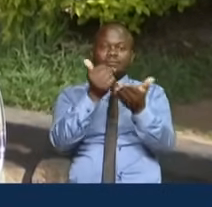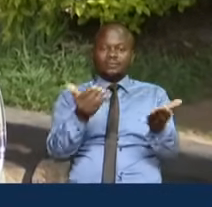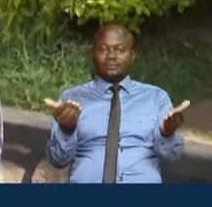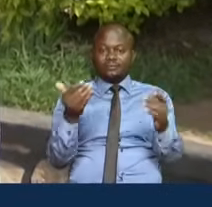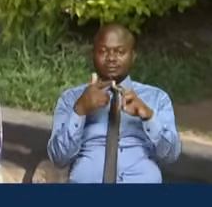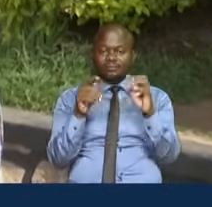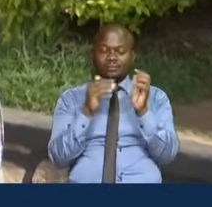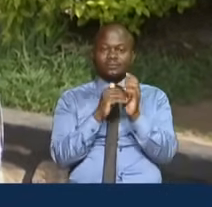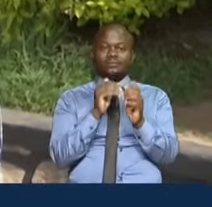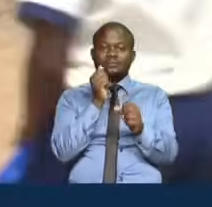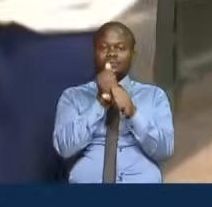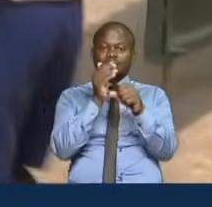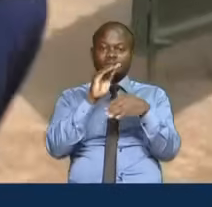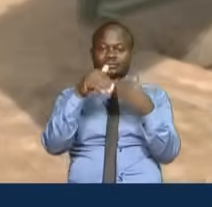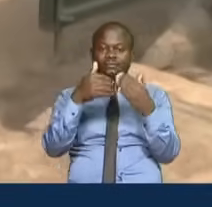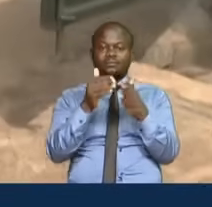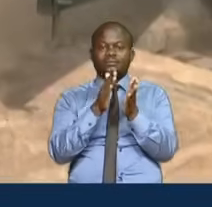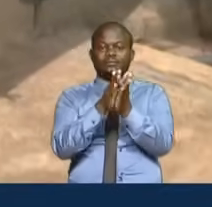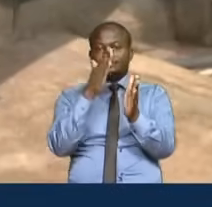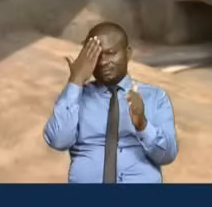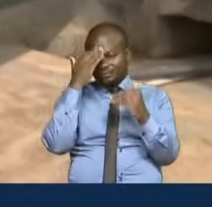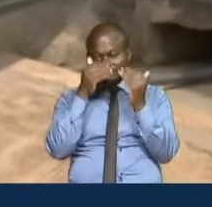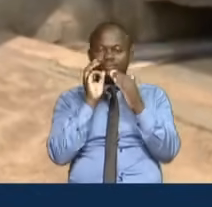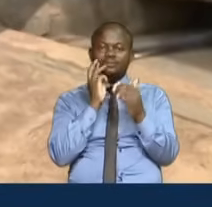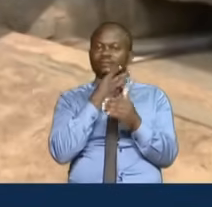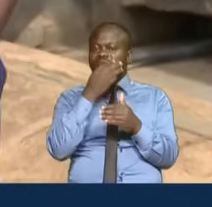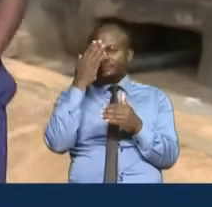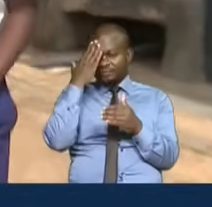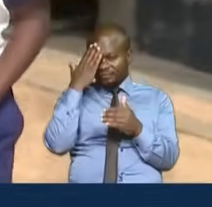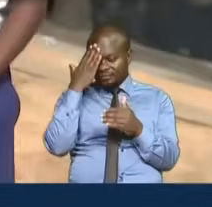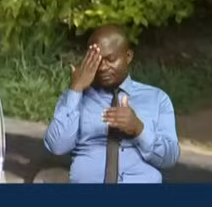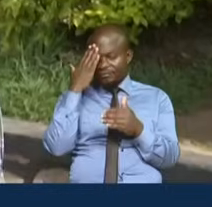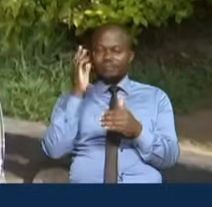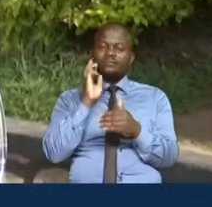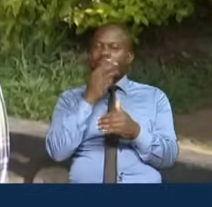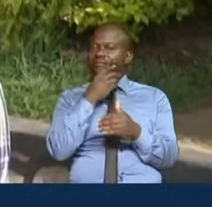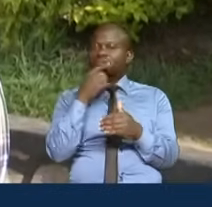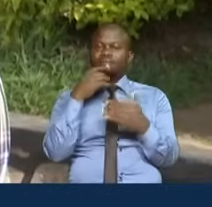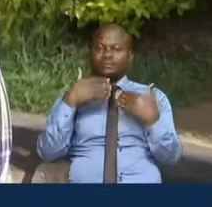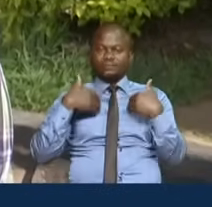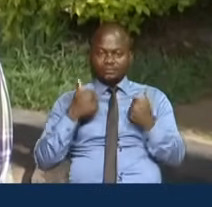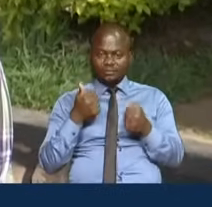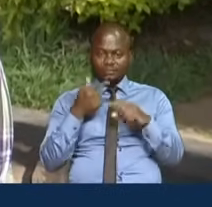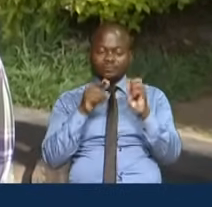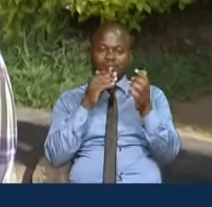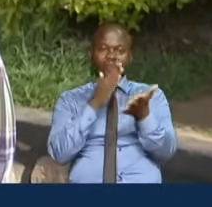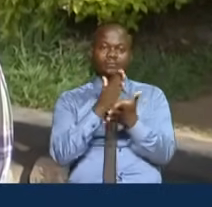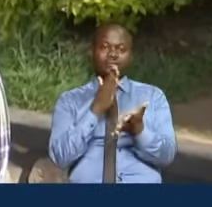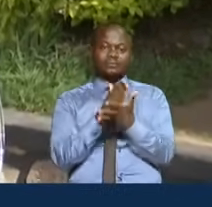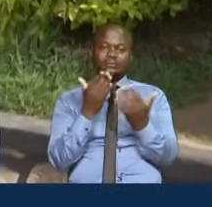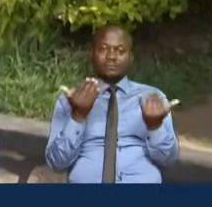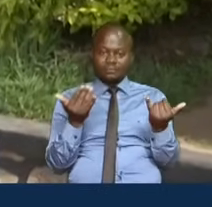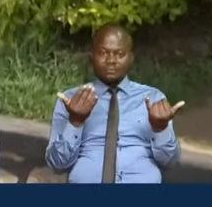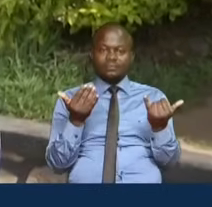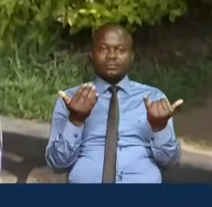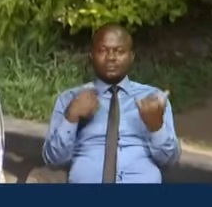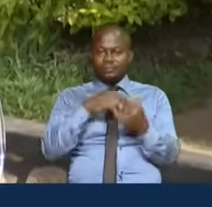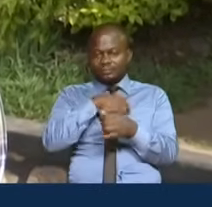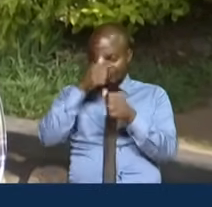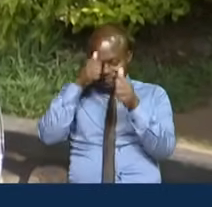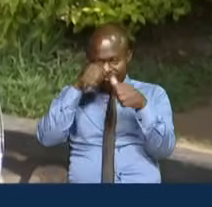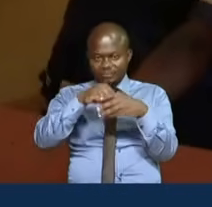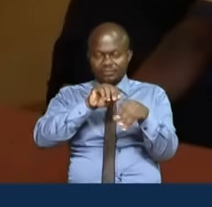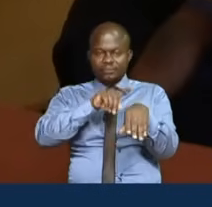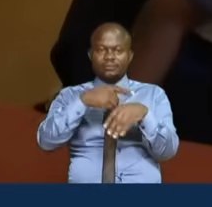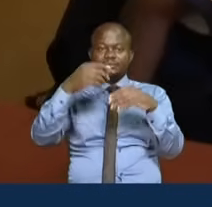ndetse n'abakozi muri rusange, kuko amazi murabiza amazi n'ubuzima. Rwose urugende nko mu gihe cy'izuba, mu